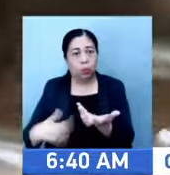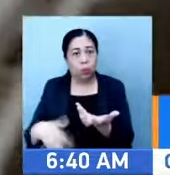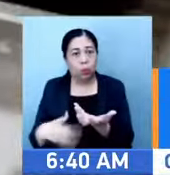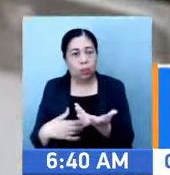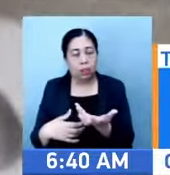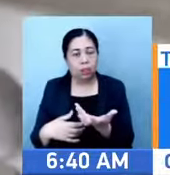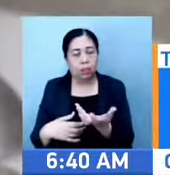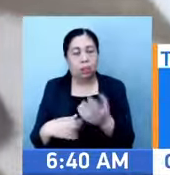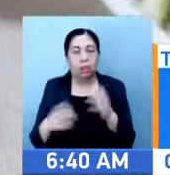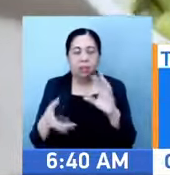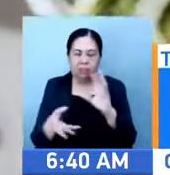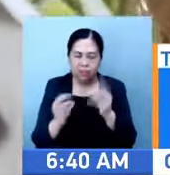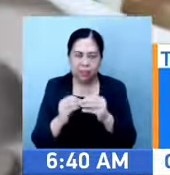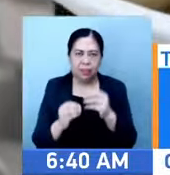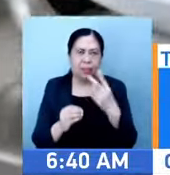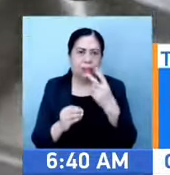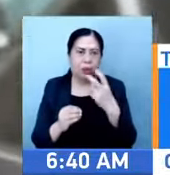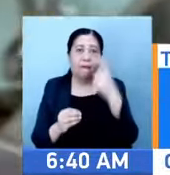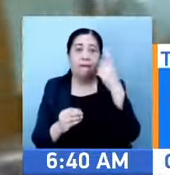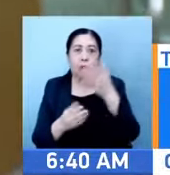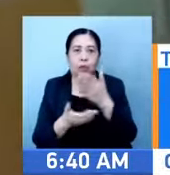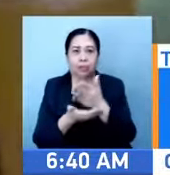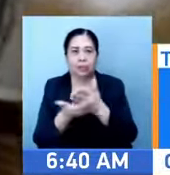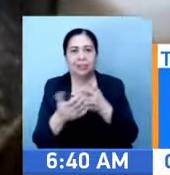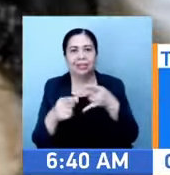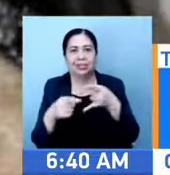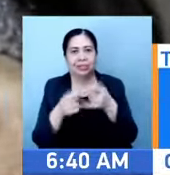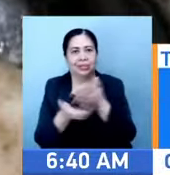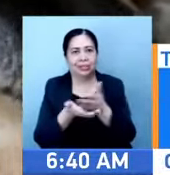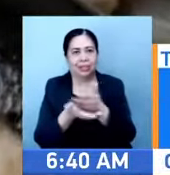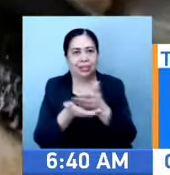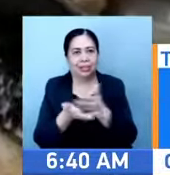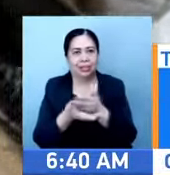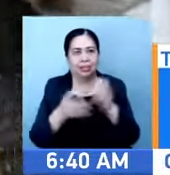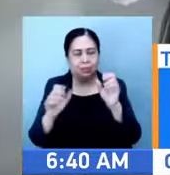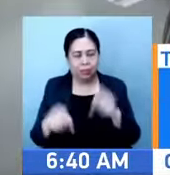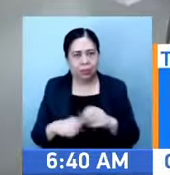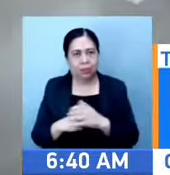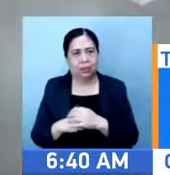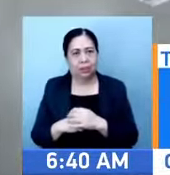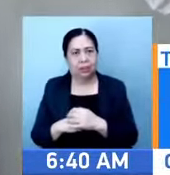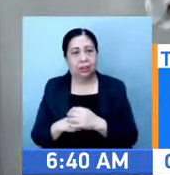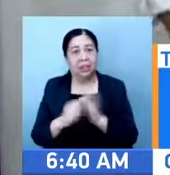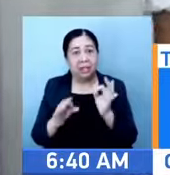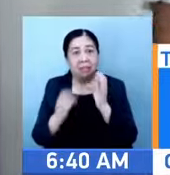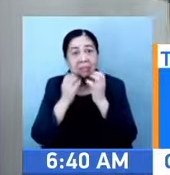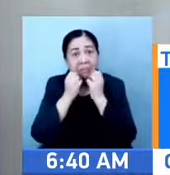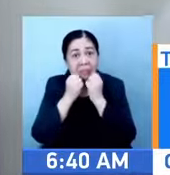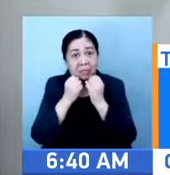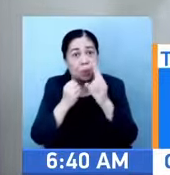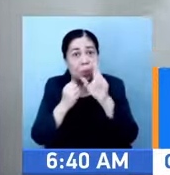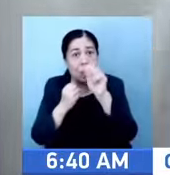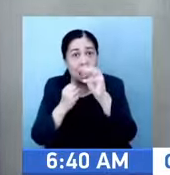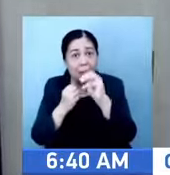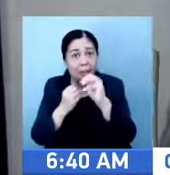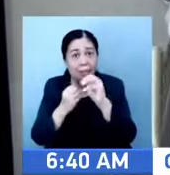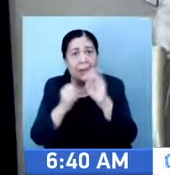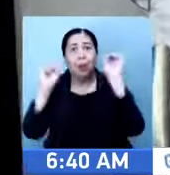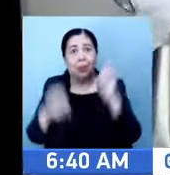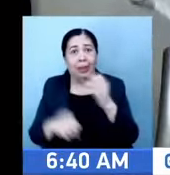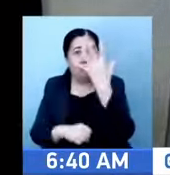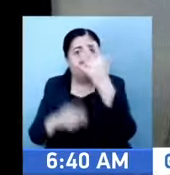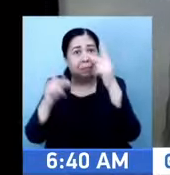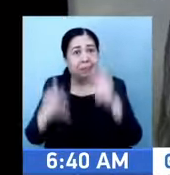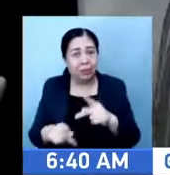Yes, for sharing na. Mga actually, kasya pa yan ng pang 5 tao kung matipid kayo sa ulam. Oo, eh. Kung talagang, diba? Lalo na masarsa, no? Yes,